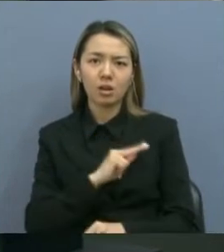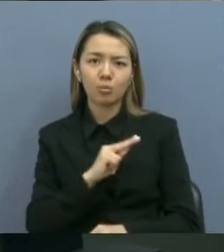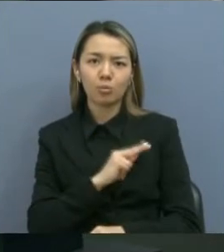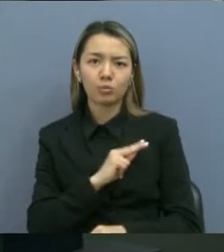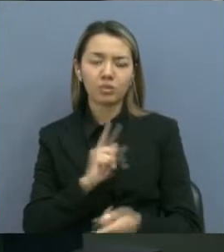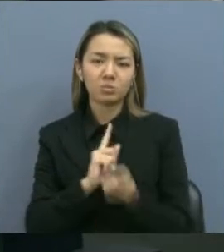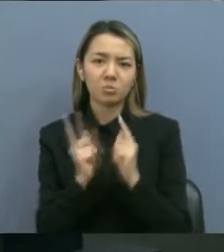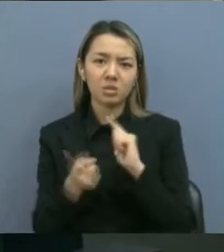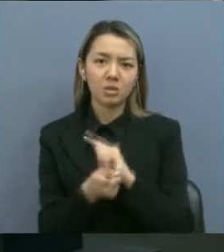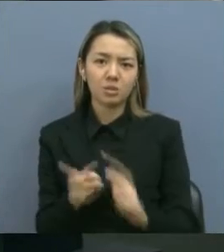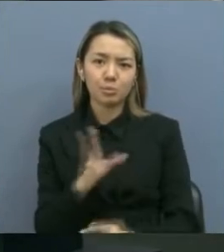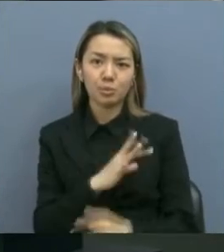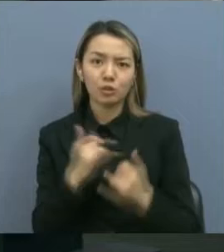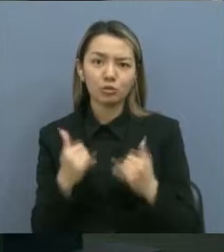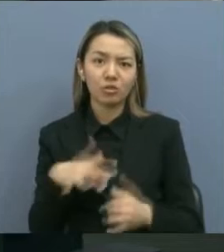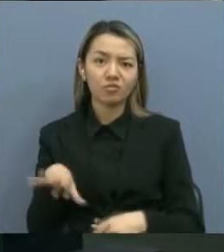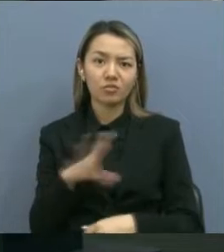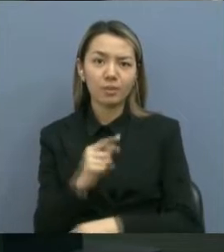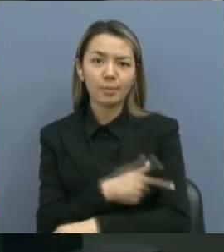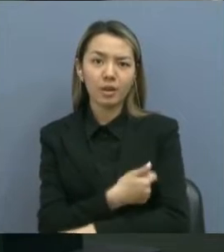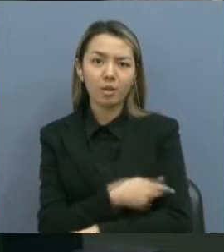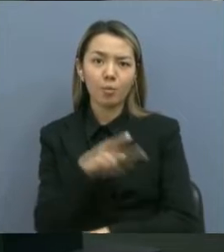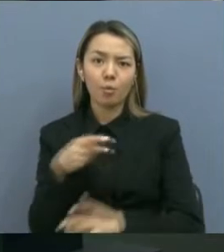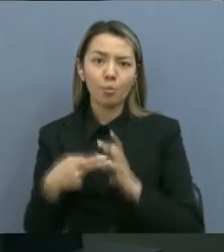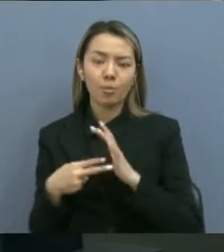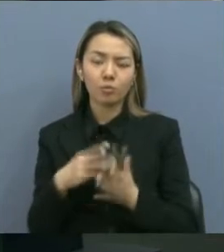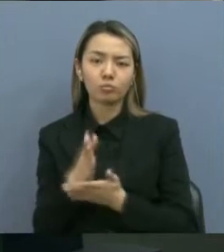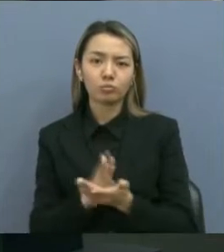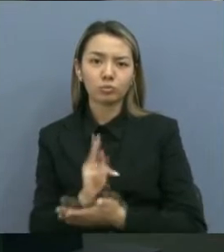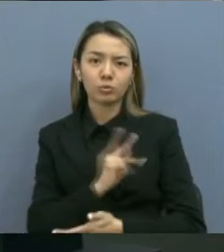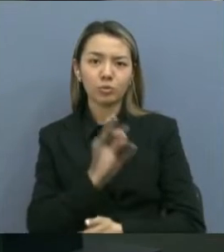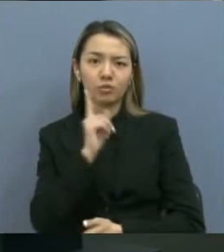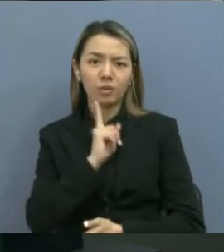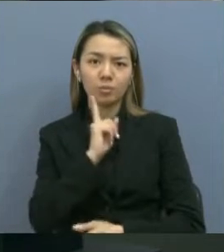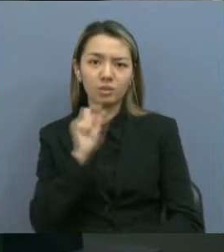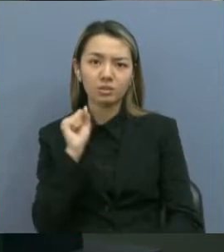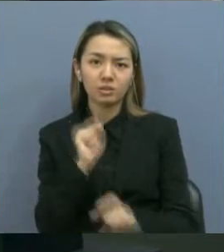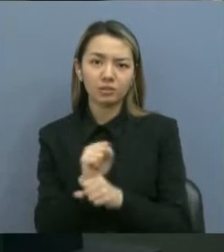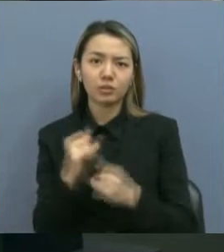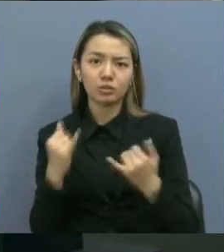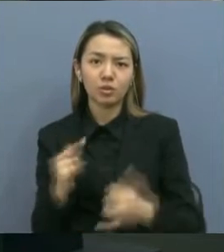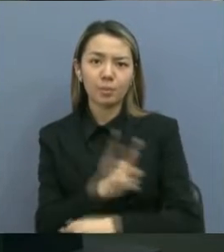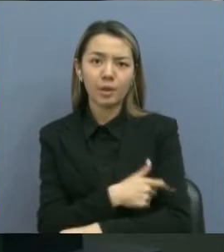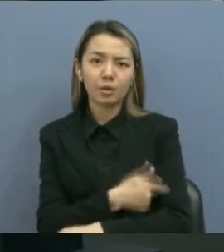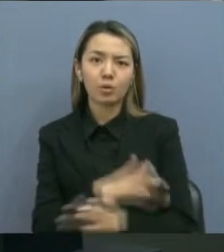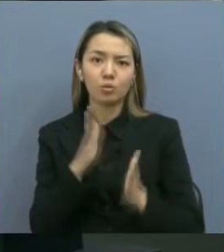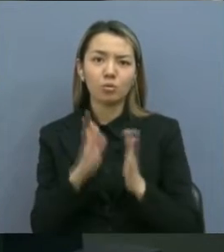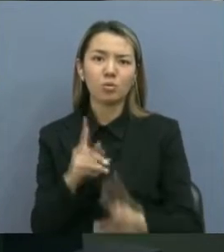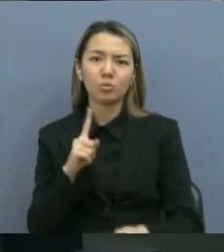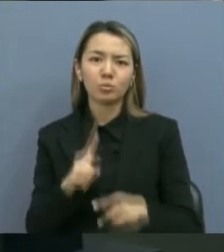істеу тәртібі өзгерді. Қазірде барлық ауруханалар жоспарлы қызмет көрсетуді уақытша тоқтатты. Ауруханалар тек